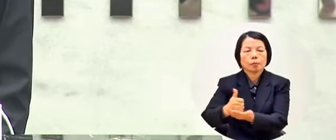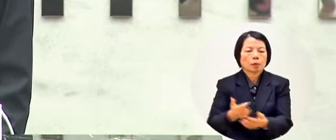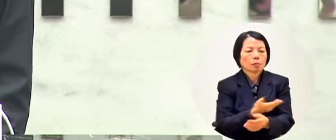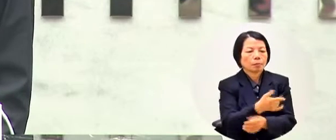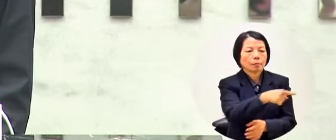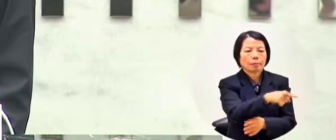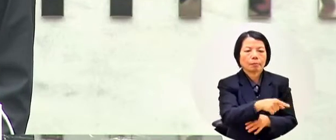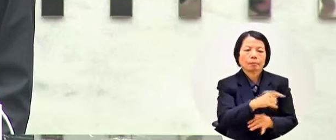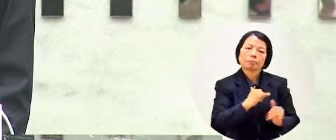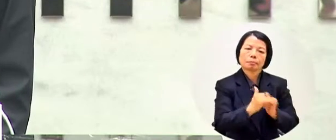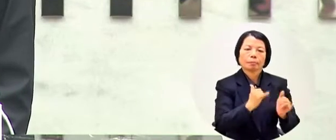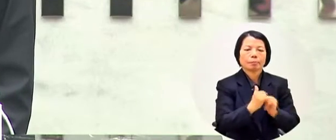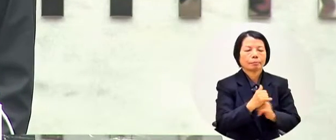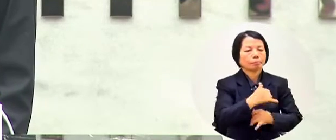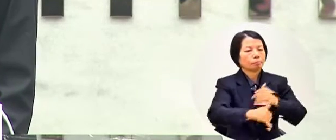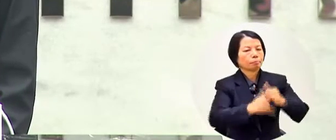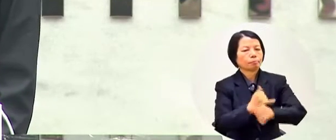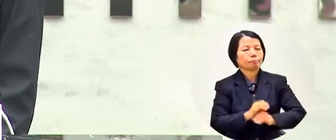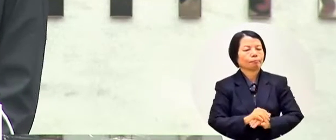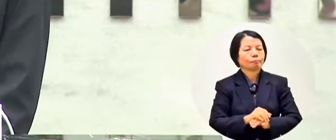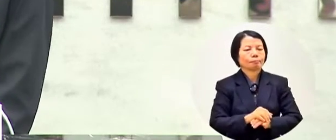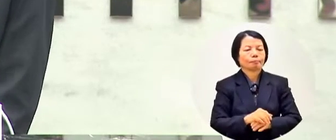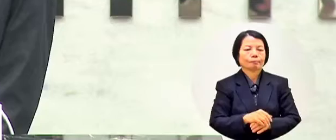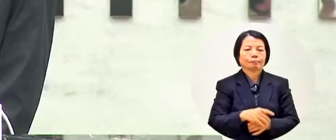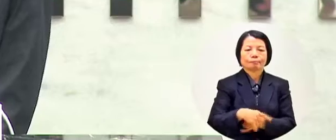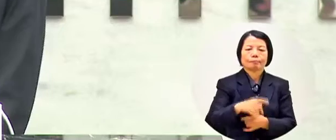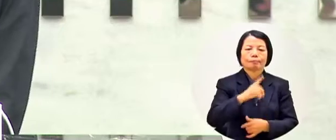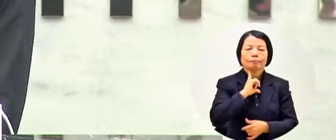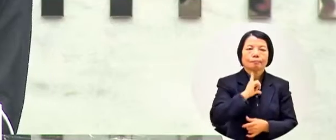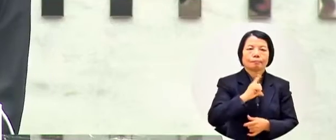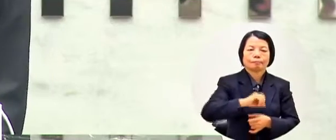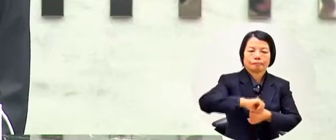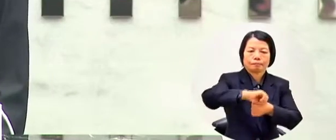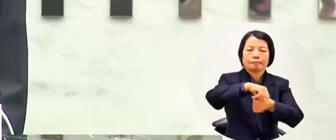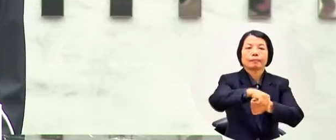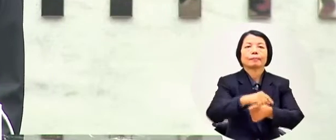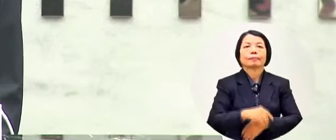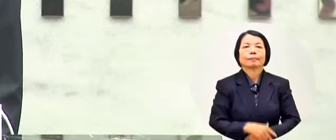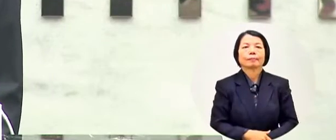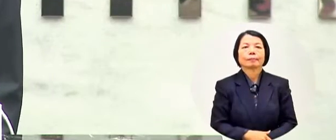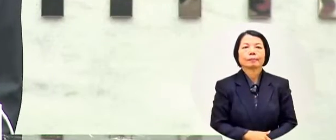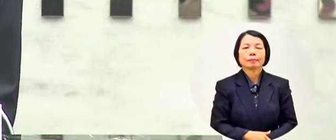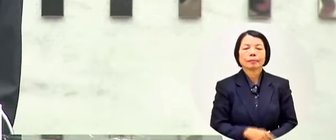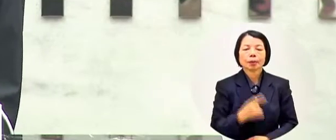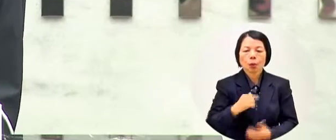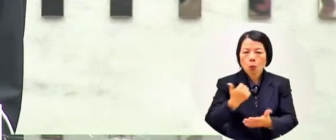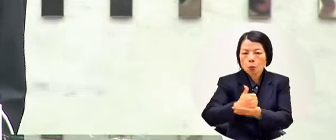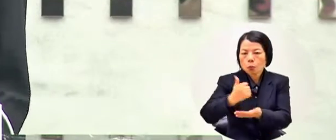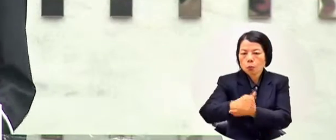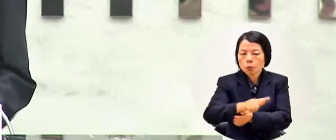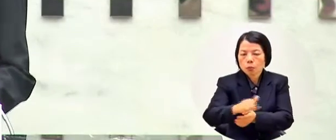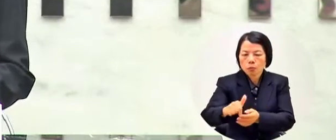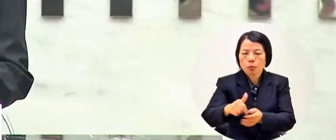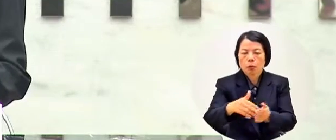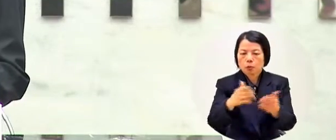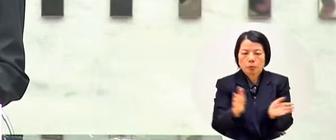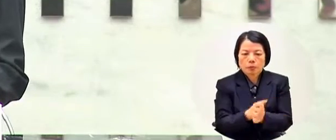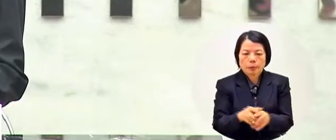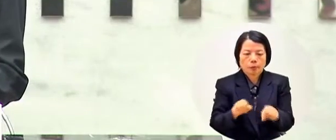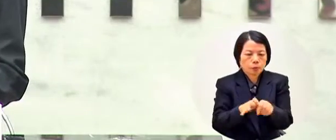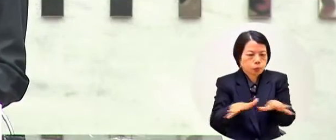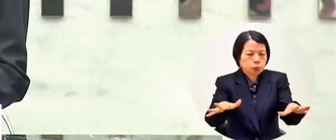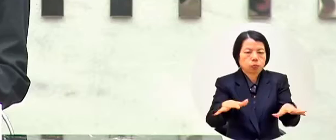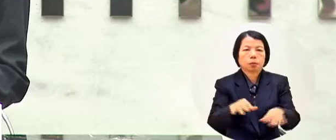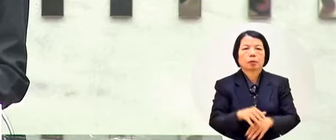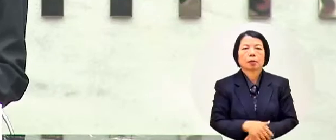活与收入。在观光产业方面，我们要多见其发，